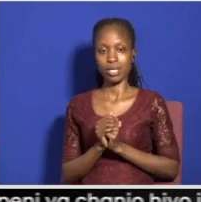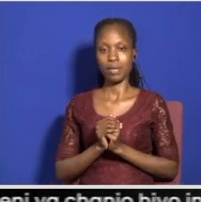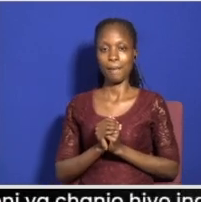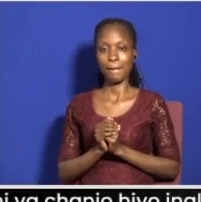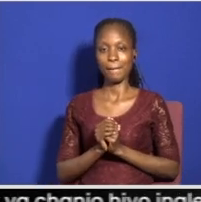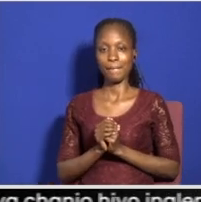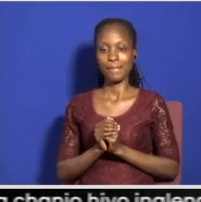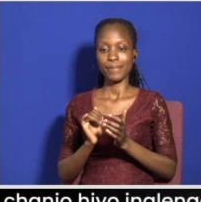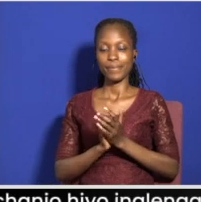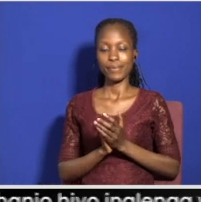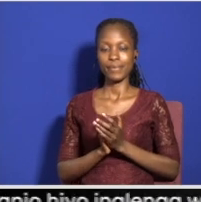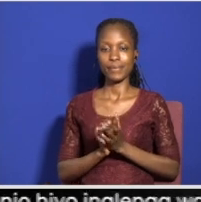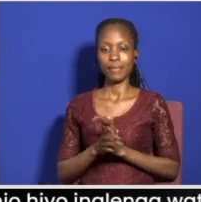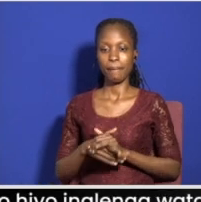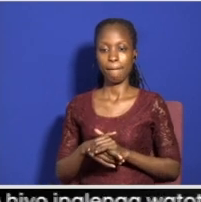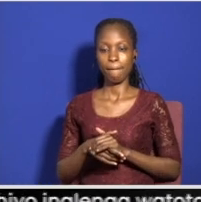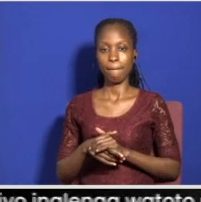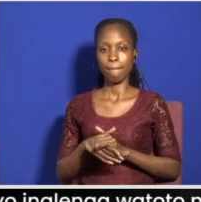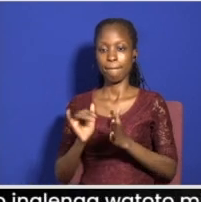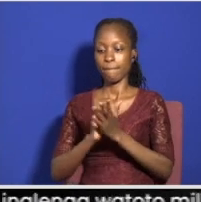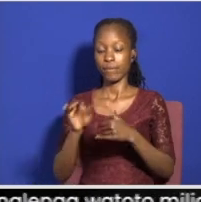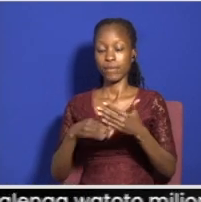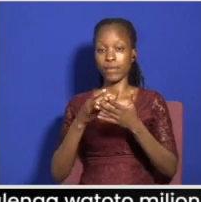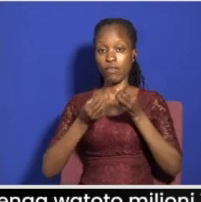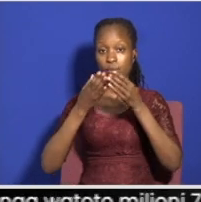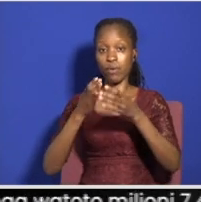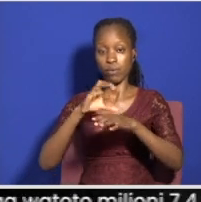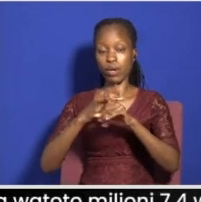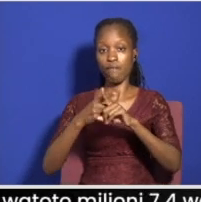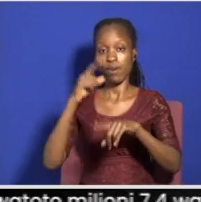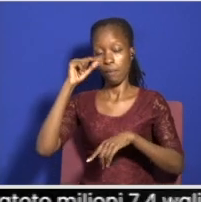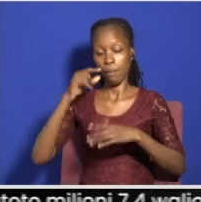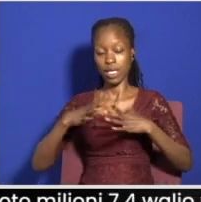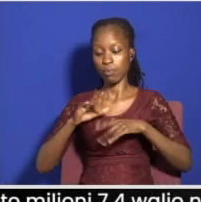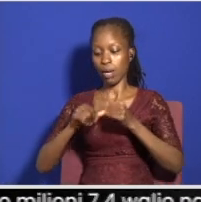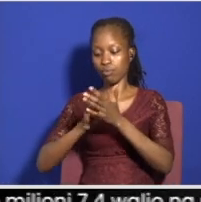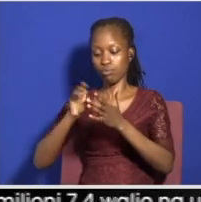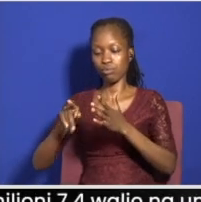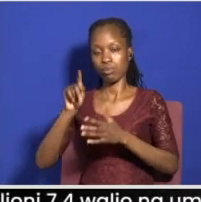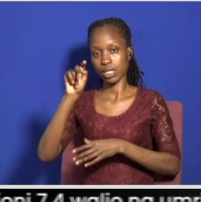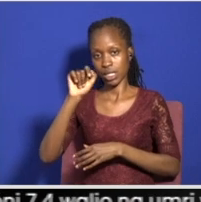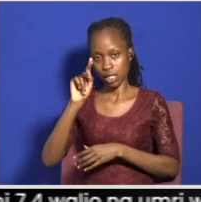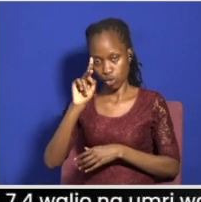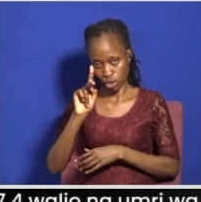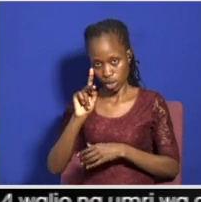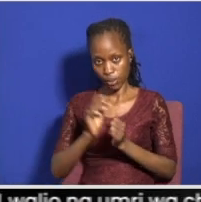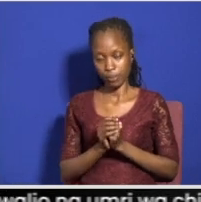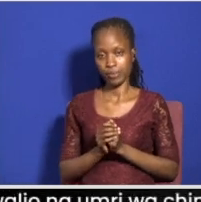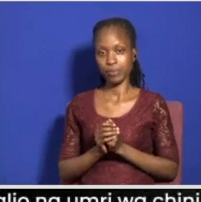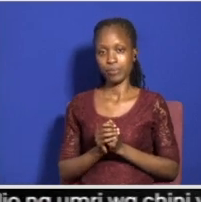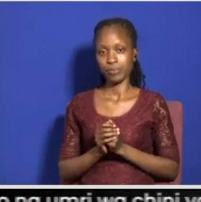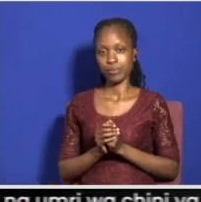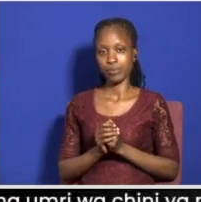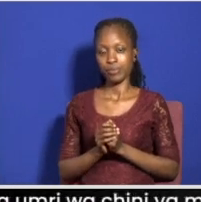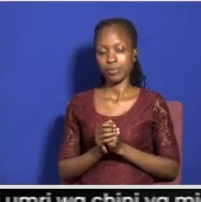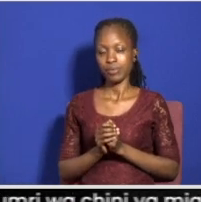tuliweza kupata kutoka kwa maoni ya wakazi wa Mombasa kuhusu kupigwa marufuku au pendekezo la kupigwa marufuku kwa mtandao wa kijamii